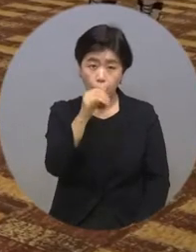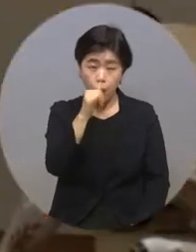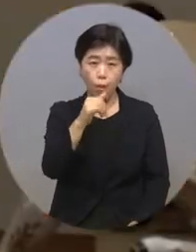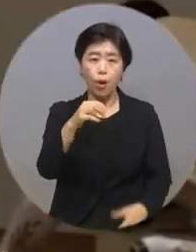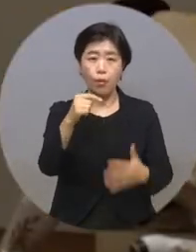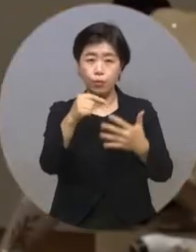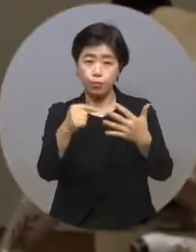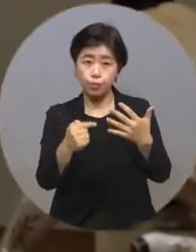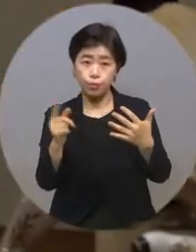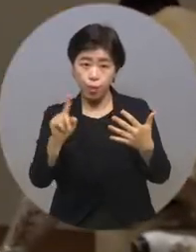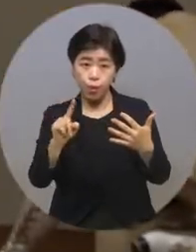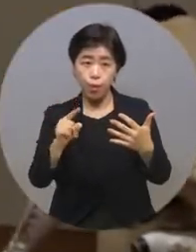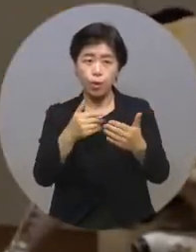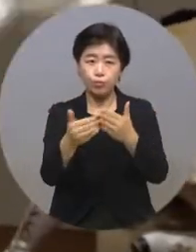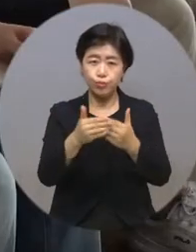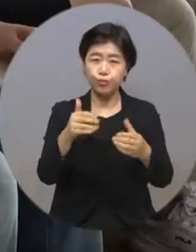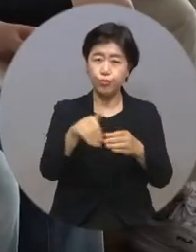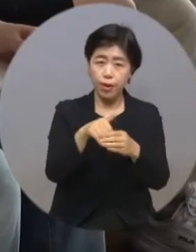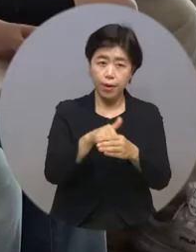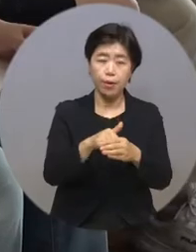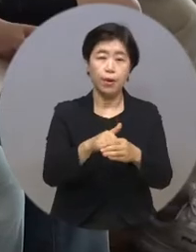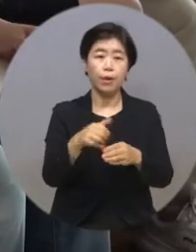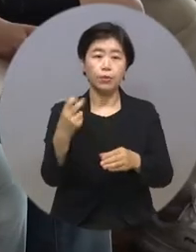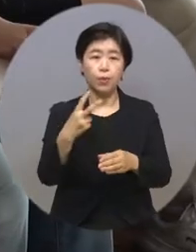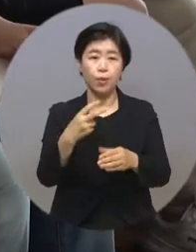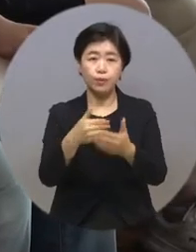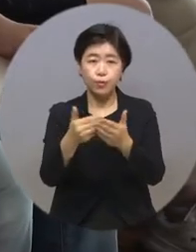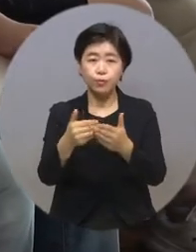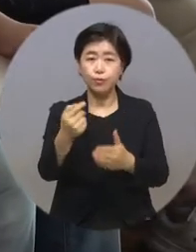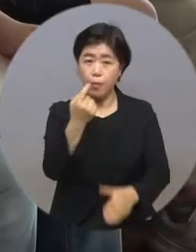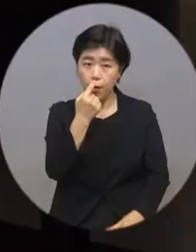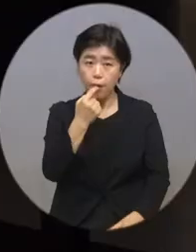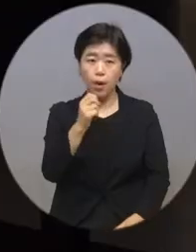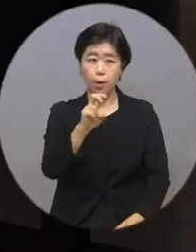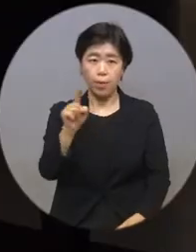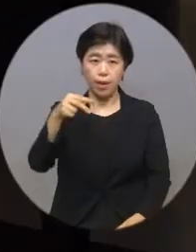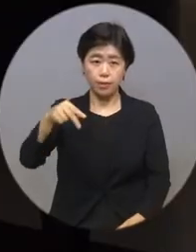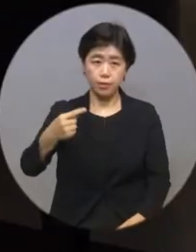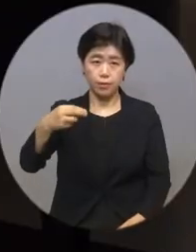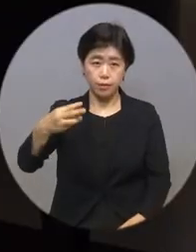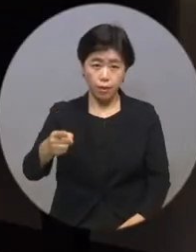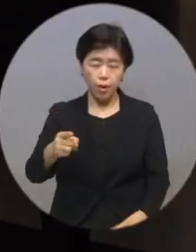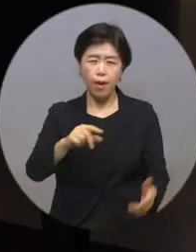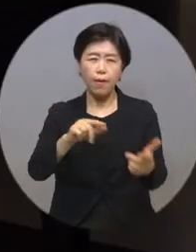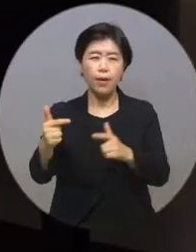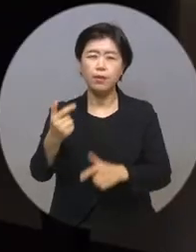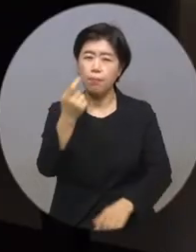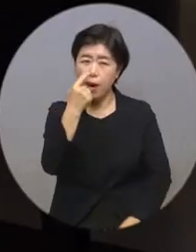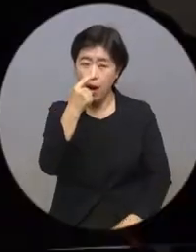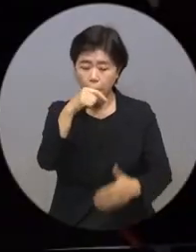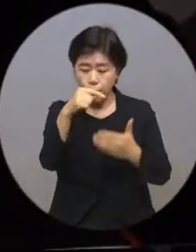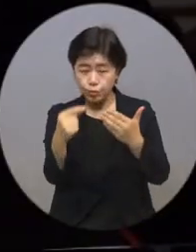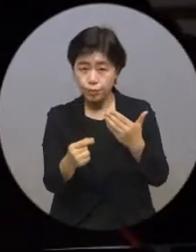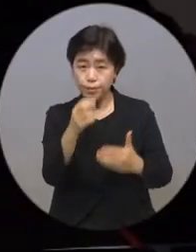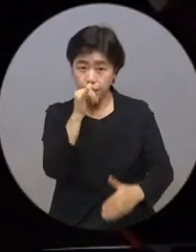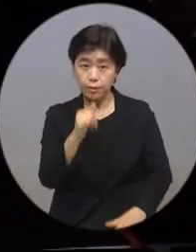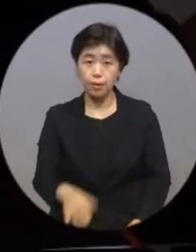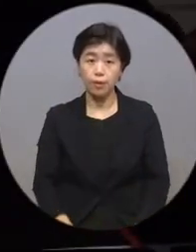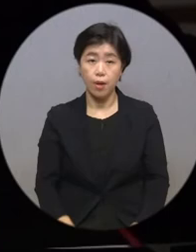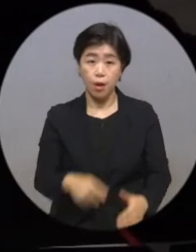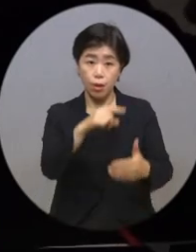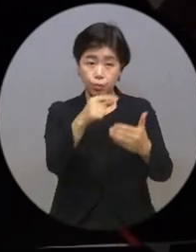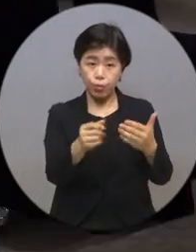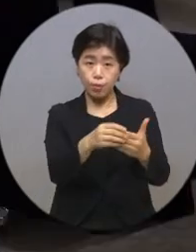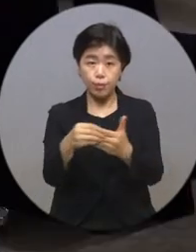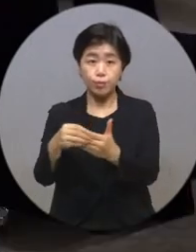프로그램, 스페셜 올림픽 종목 체험, 미술 레슨, 마스터 클래스 등 여러 체험 프로그램이 구성되어 있으며 각 체험